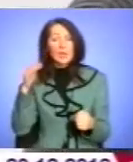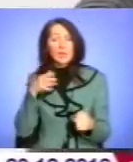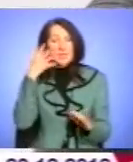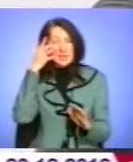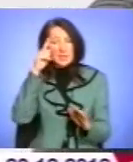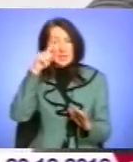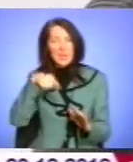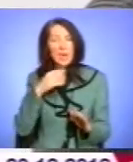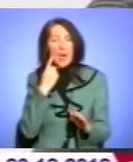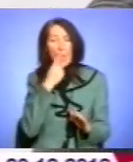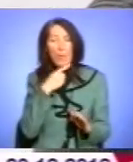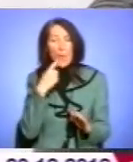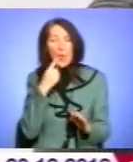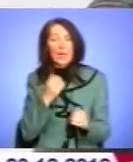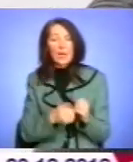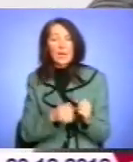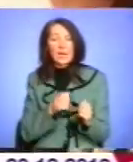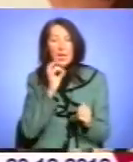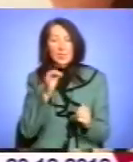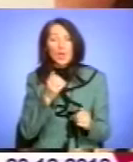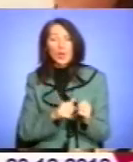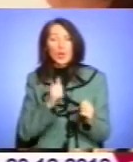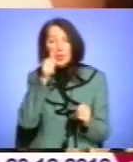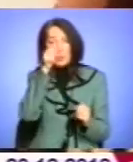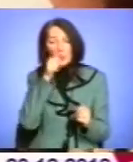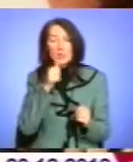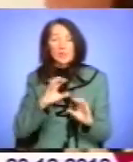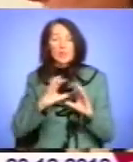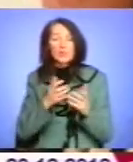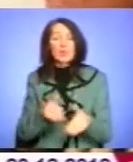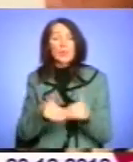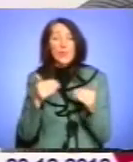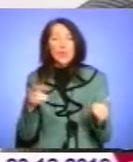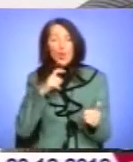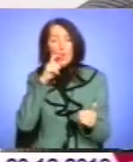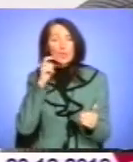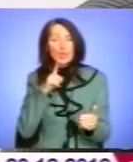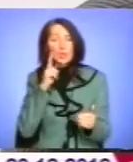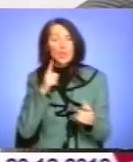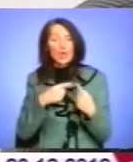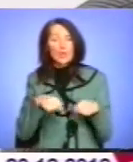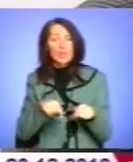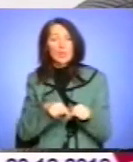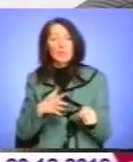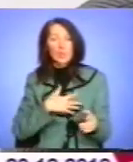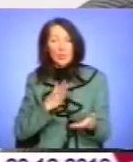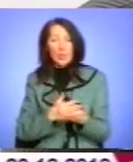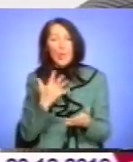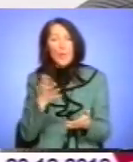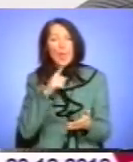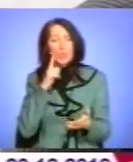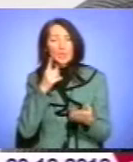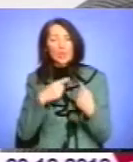чи не кожного місяця у світі більше українських молодіжних організацій. У Канаді маємо 5 молодіжних організацій, у